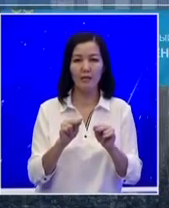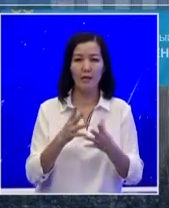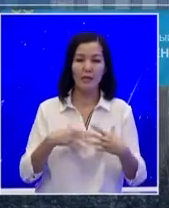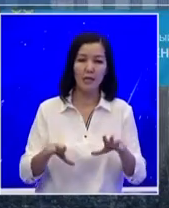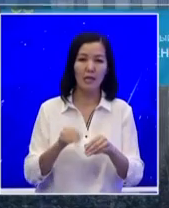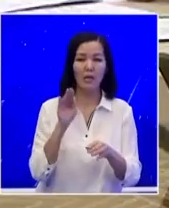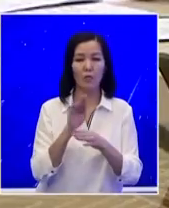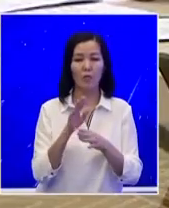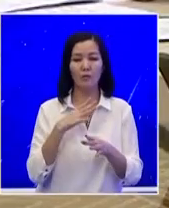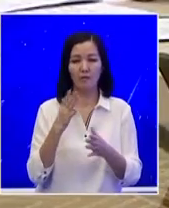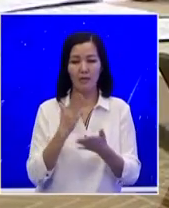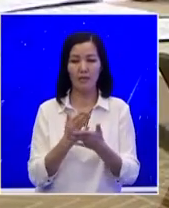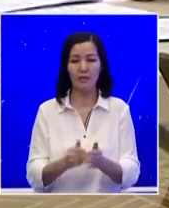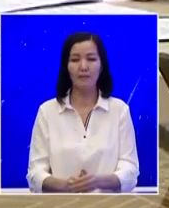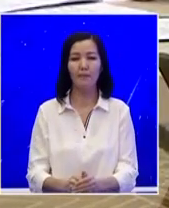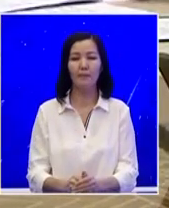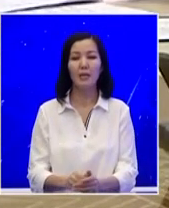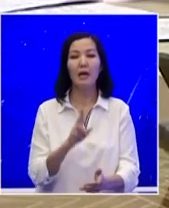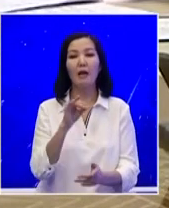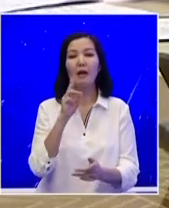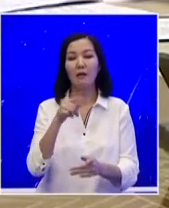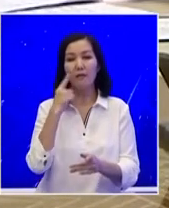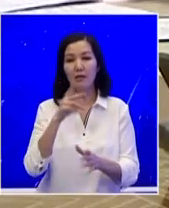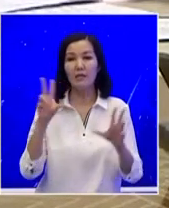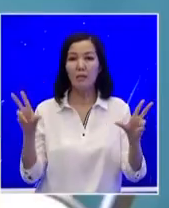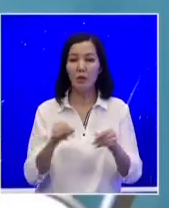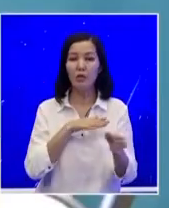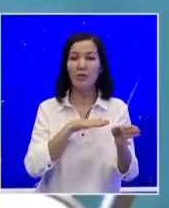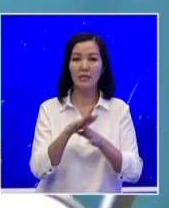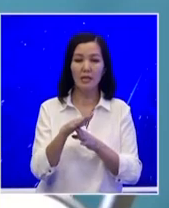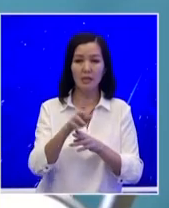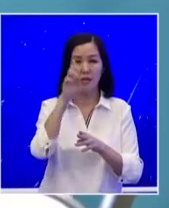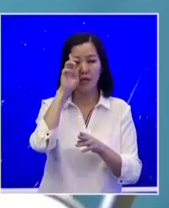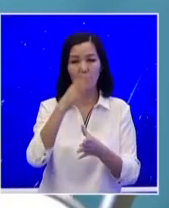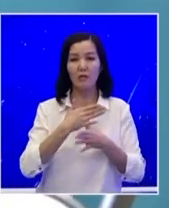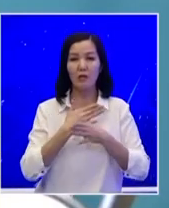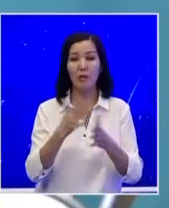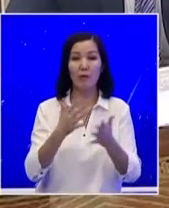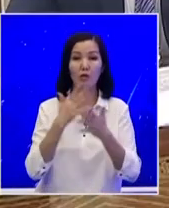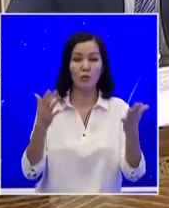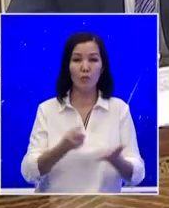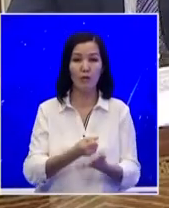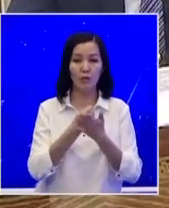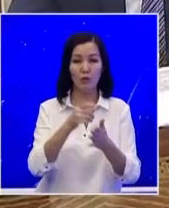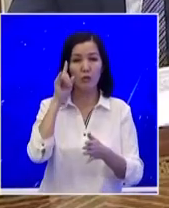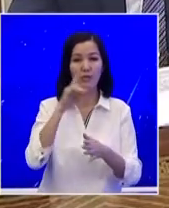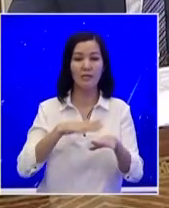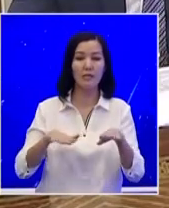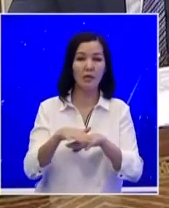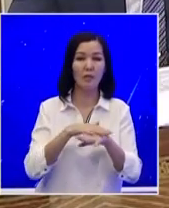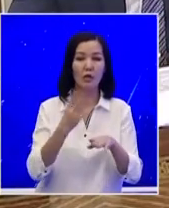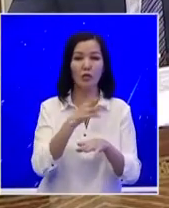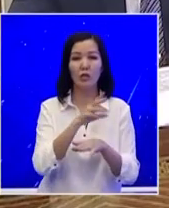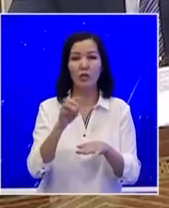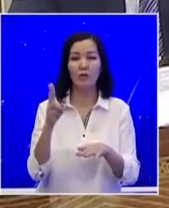общества. Как говорится, обещано сделано. Государство оказало колоссальную поддержку казахстанцам.